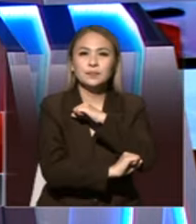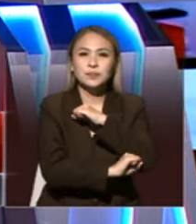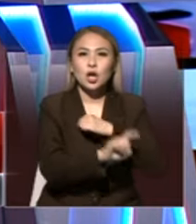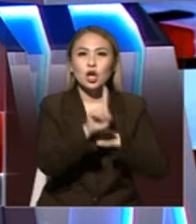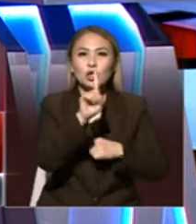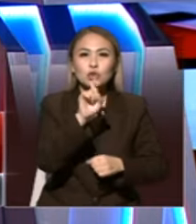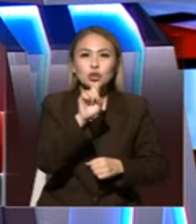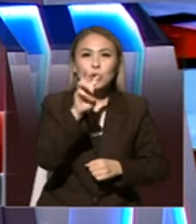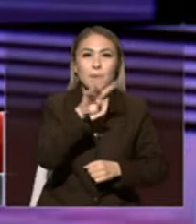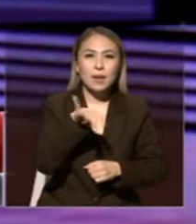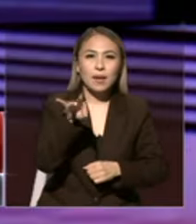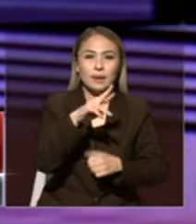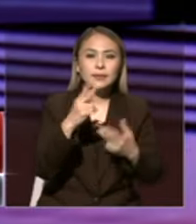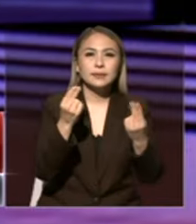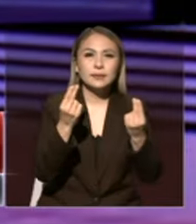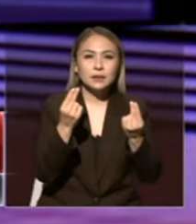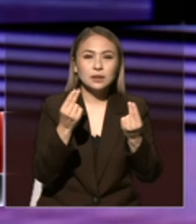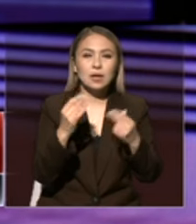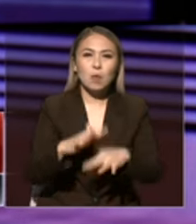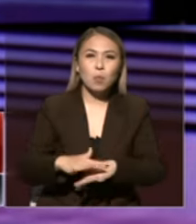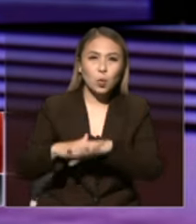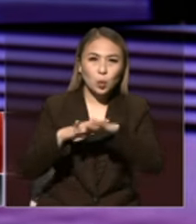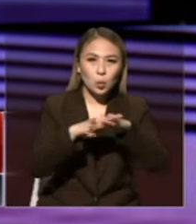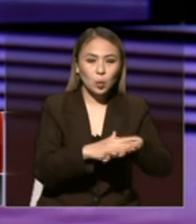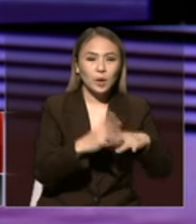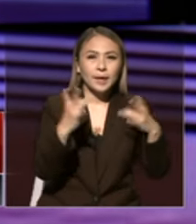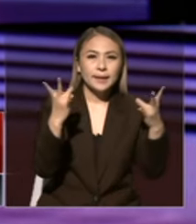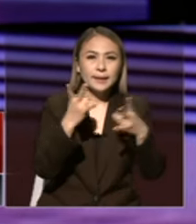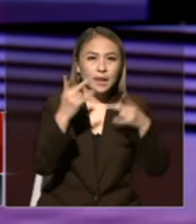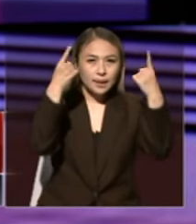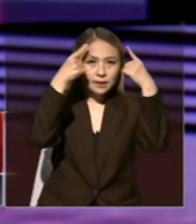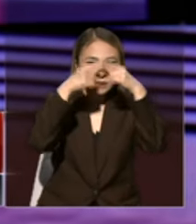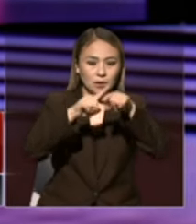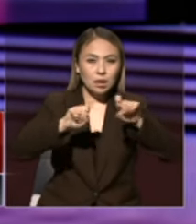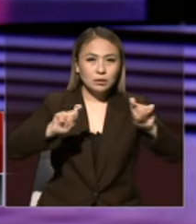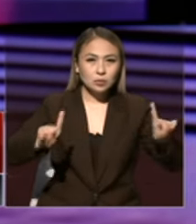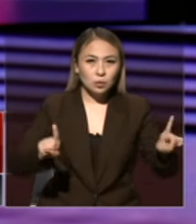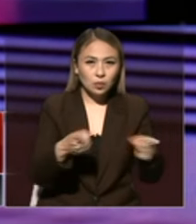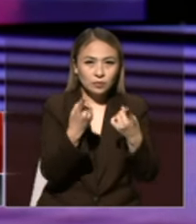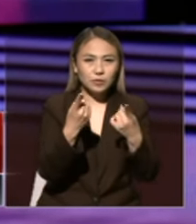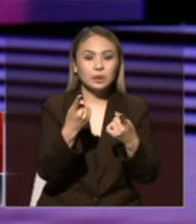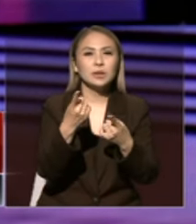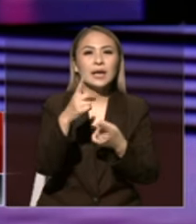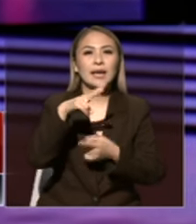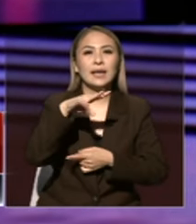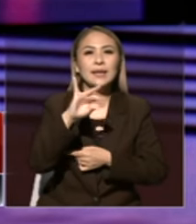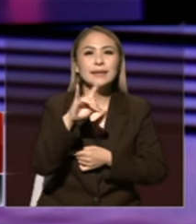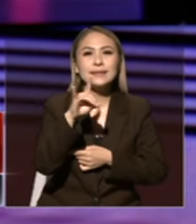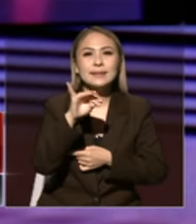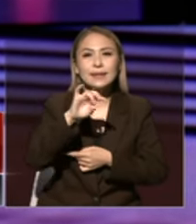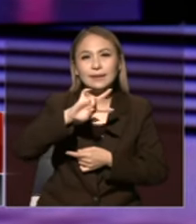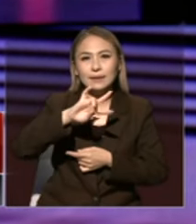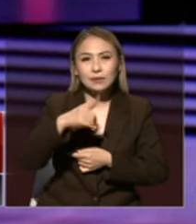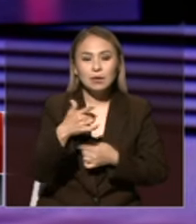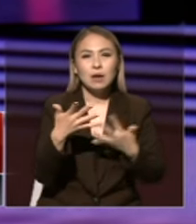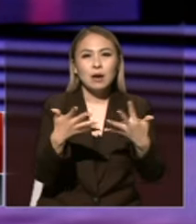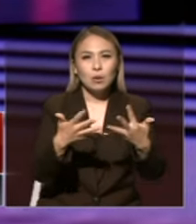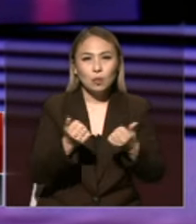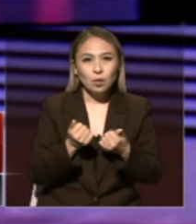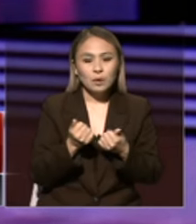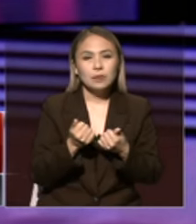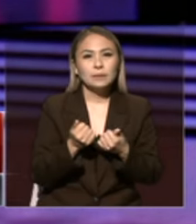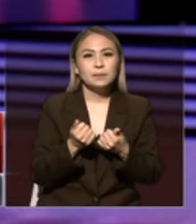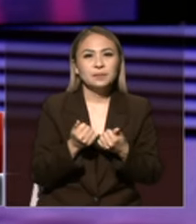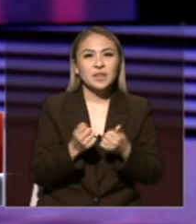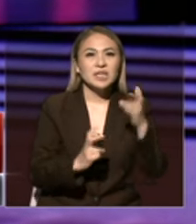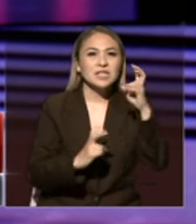100 миллиард теңге бөлу керек техниканы жаңалауға, лизинг техники алуға,